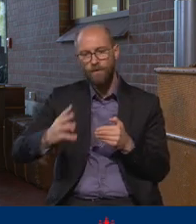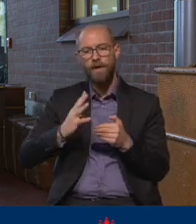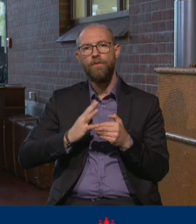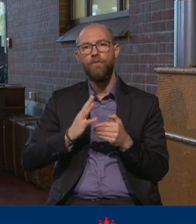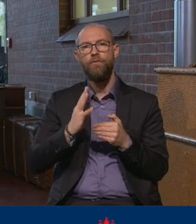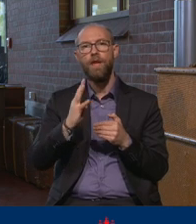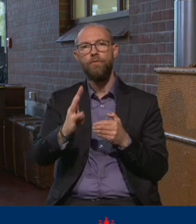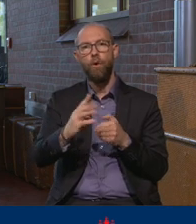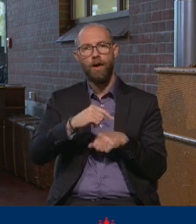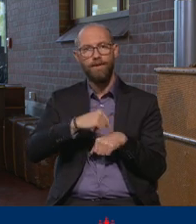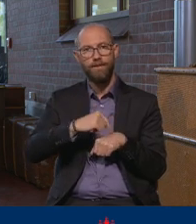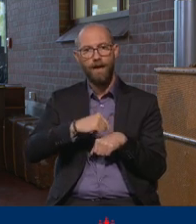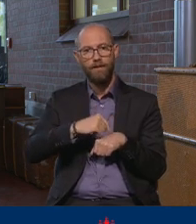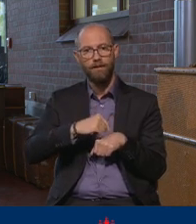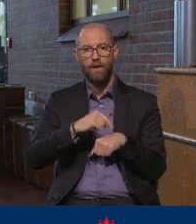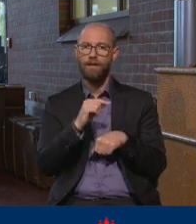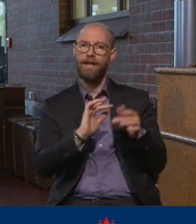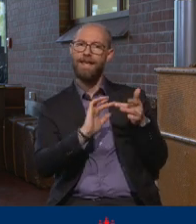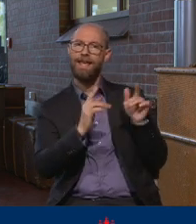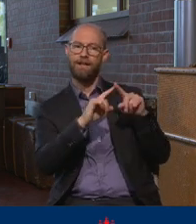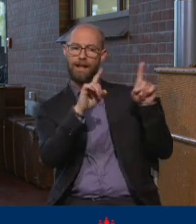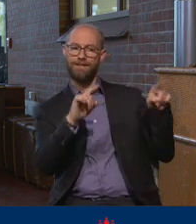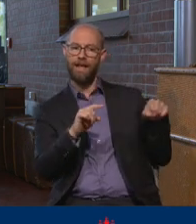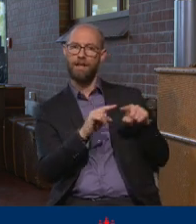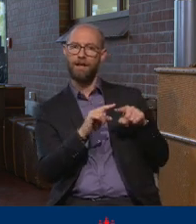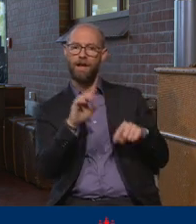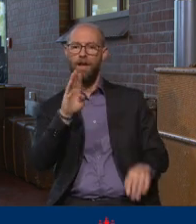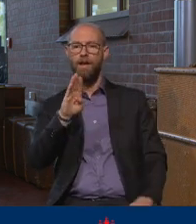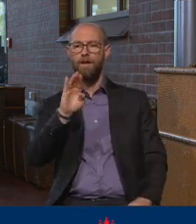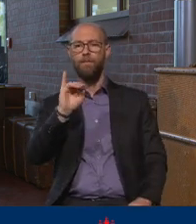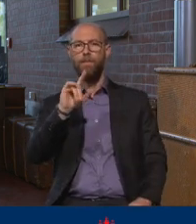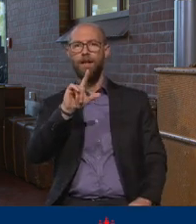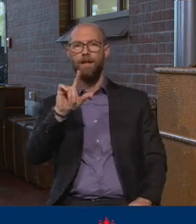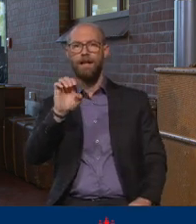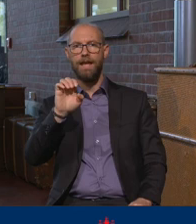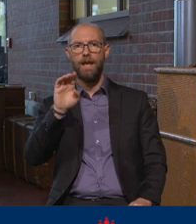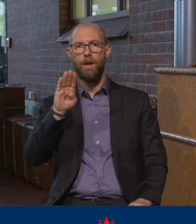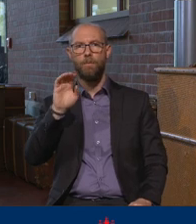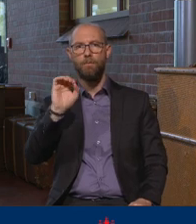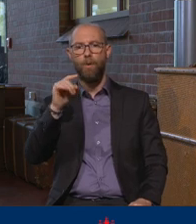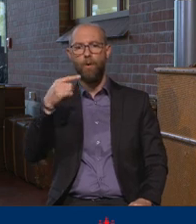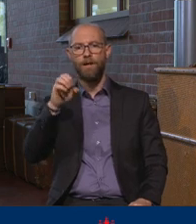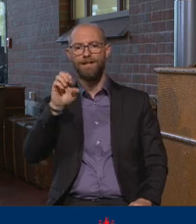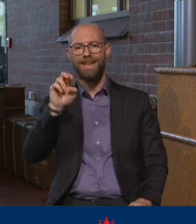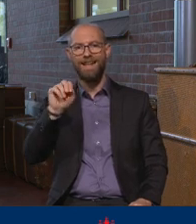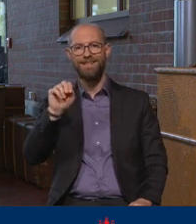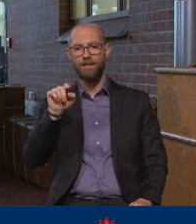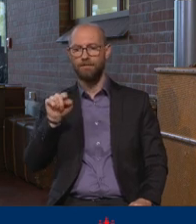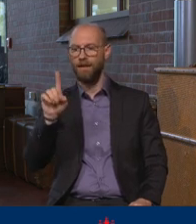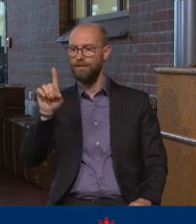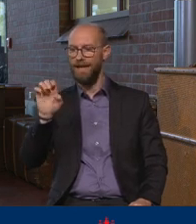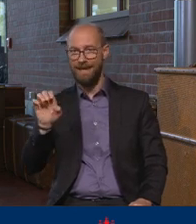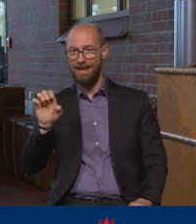sich über die internetseite bilderbogen de zum stadteingang elbbrücken zu wort zu melden